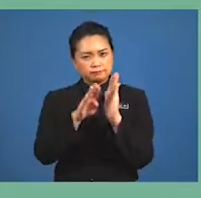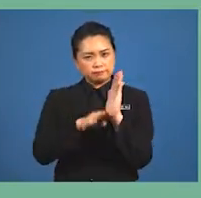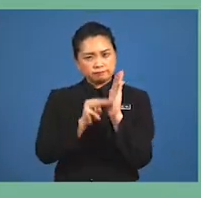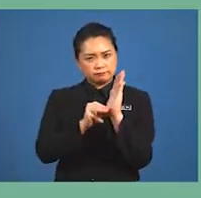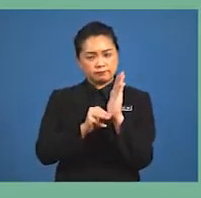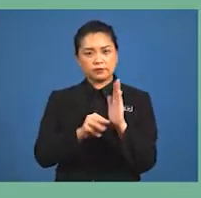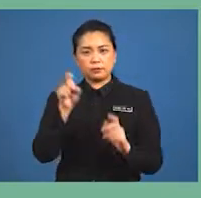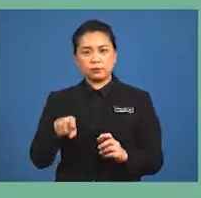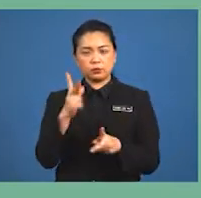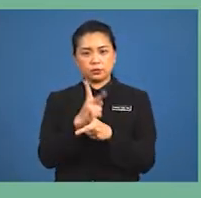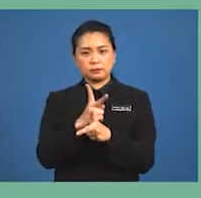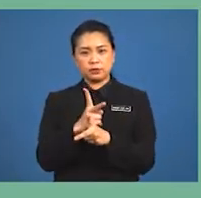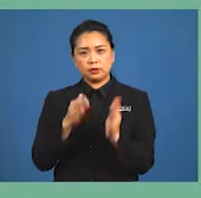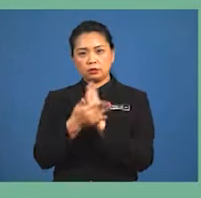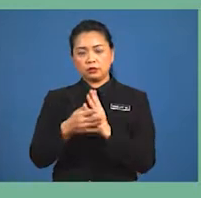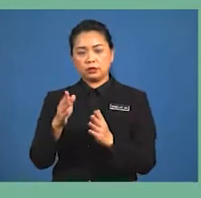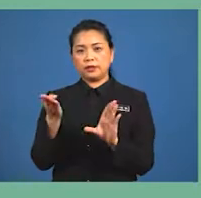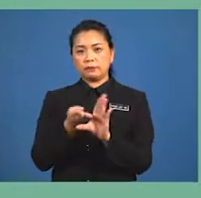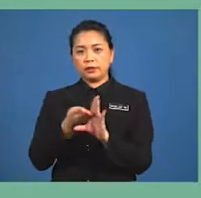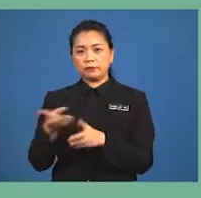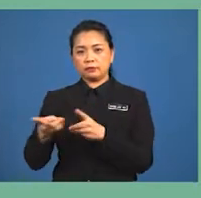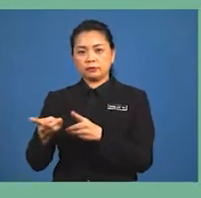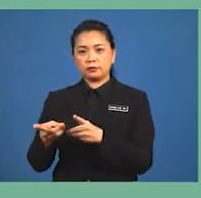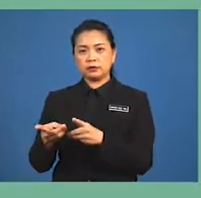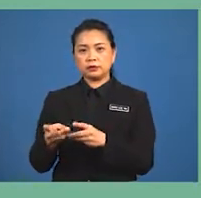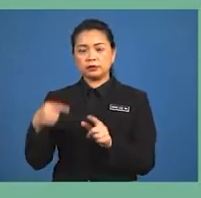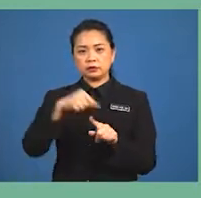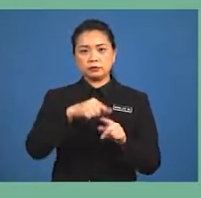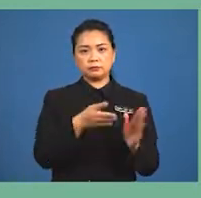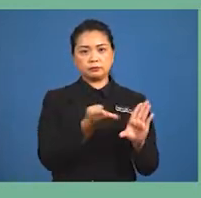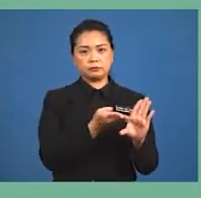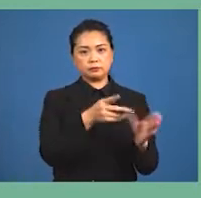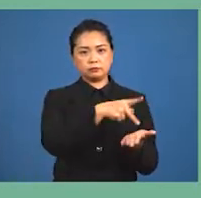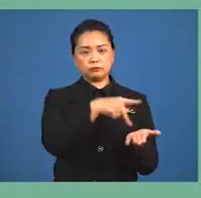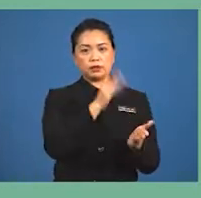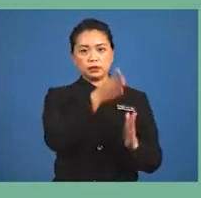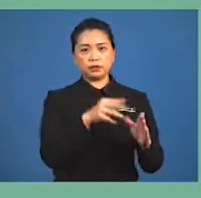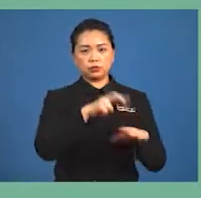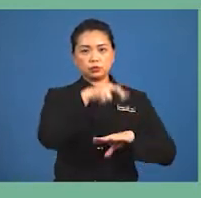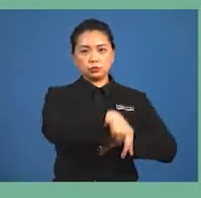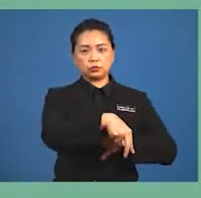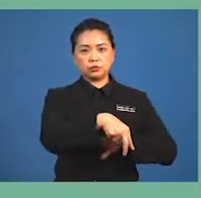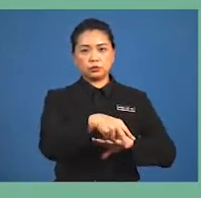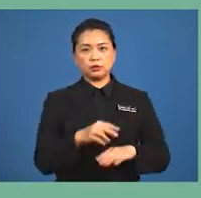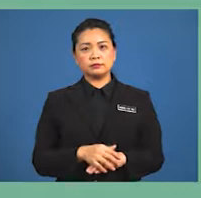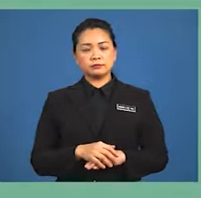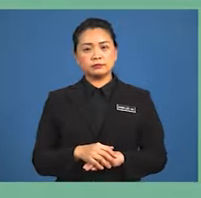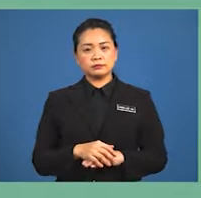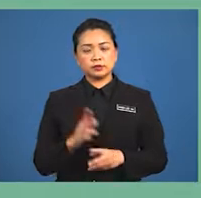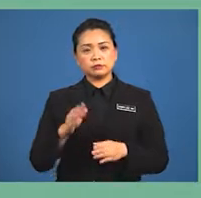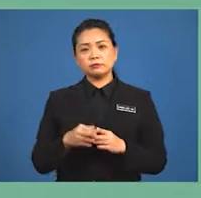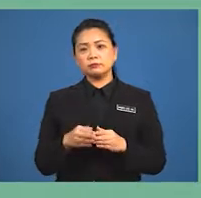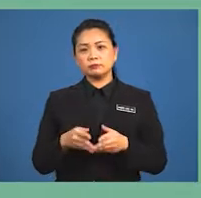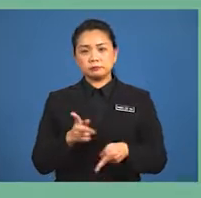yang perlu disimpan oleh bank perdagangan di bank pusat akan menurun. keupayaan bank perdagangan memberi pinjaman